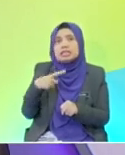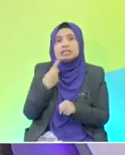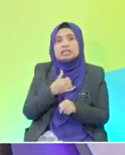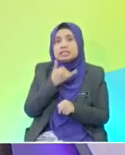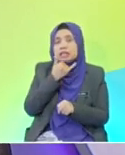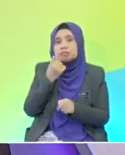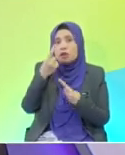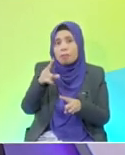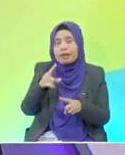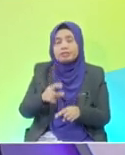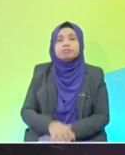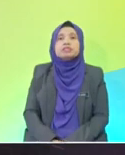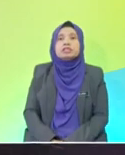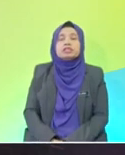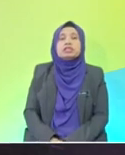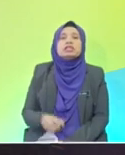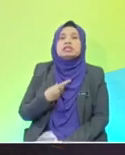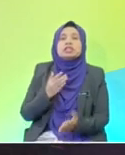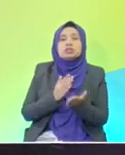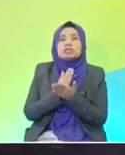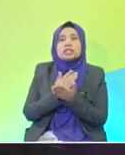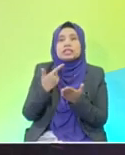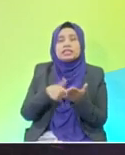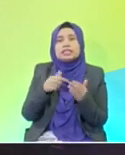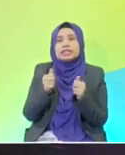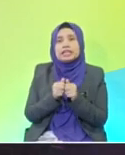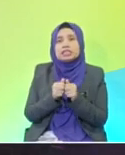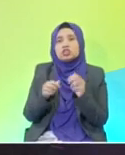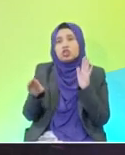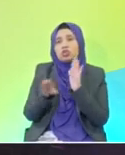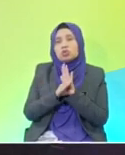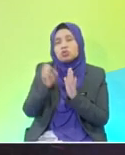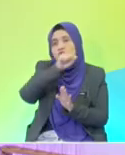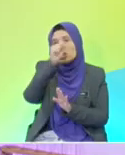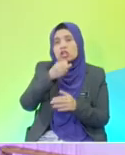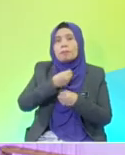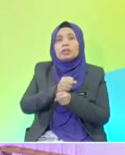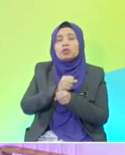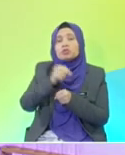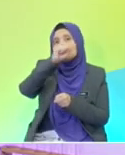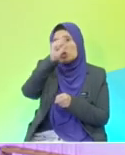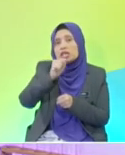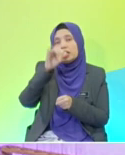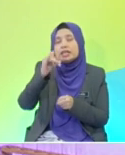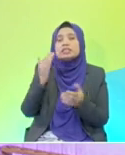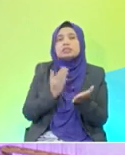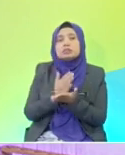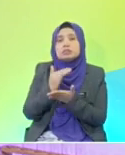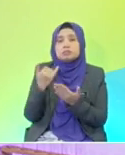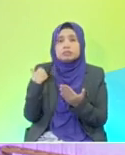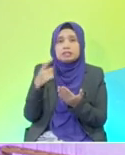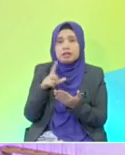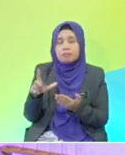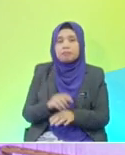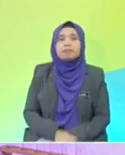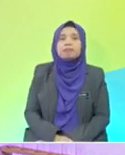teruskan lagi dengan contoh soal bentuk soal dan kita satu yang seterusnya adalah